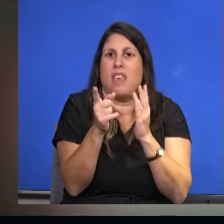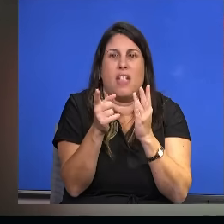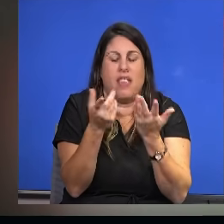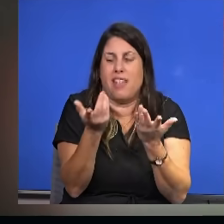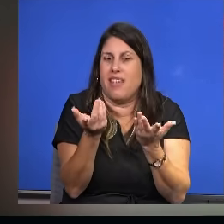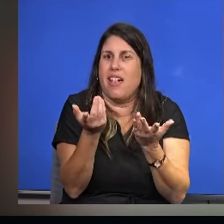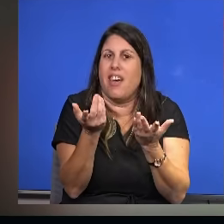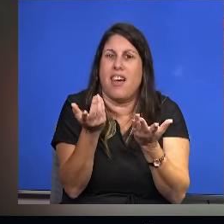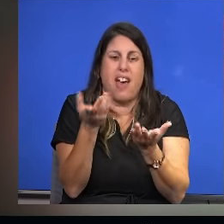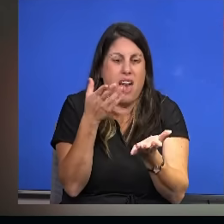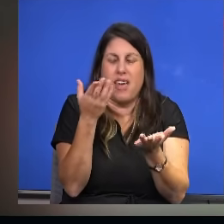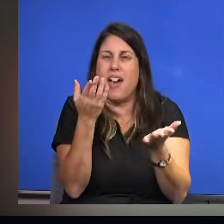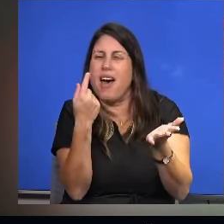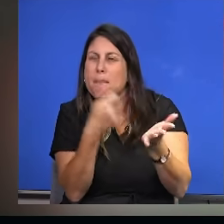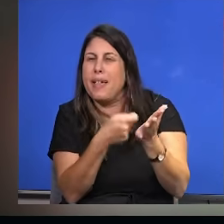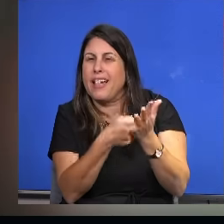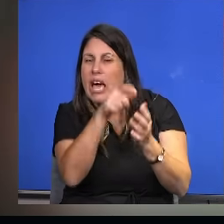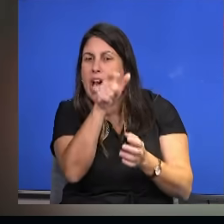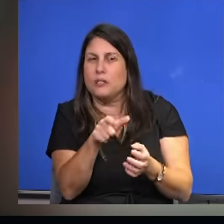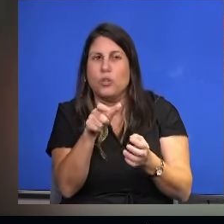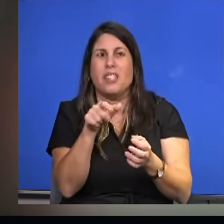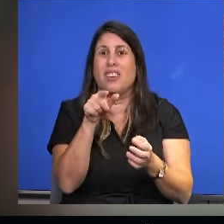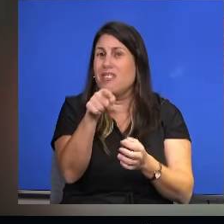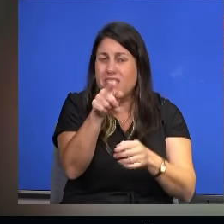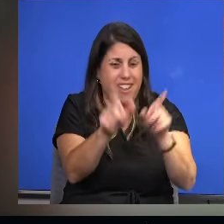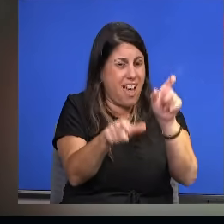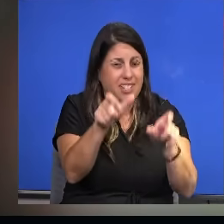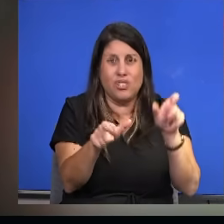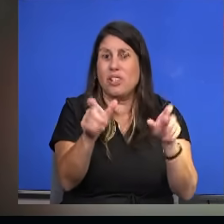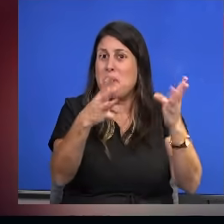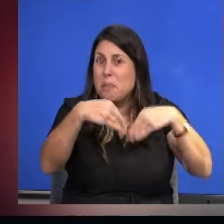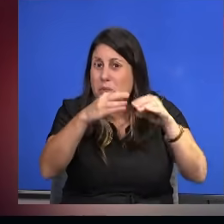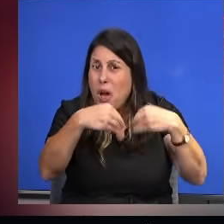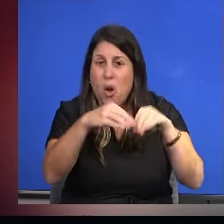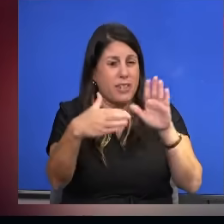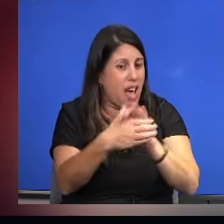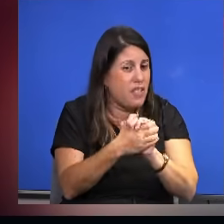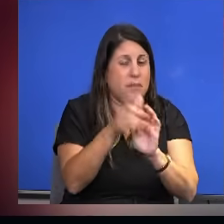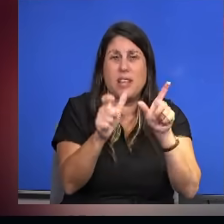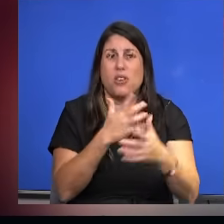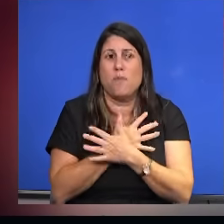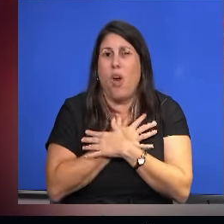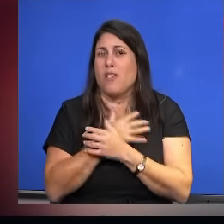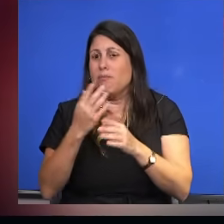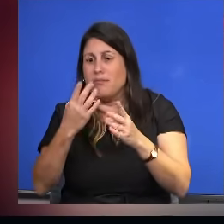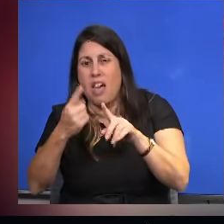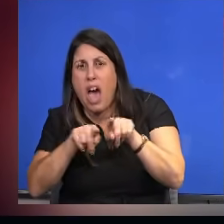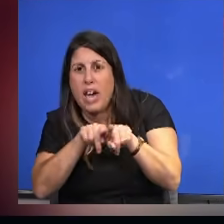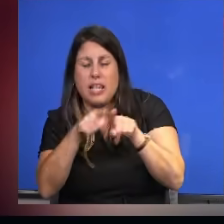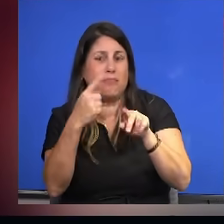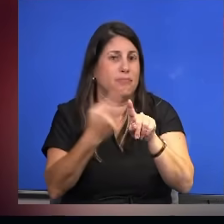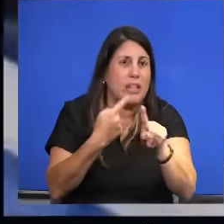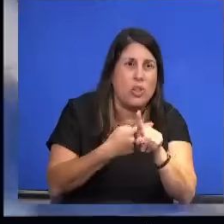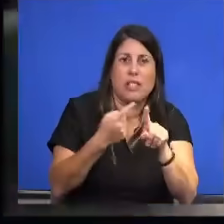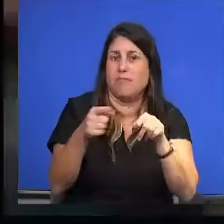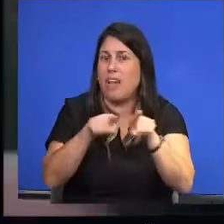And the human cost. And these are human beings. They're family members, they're friends, they're loved ones, cousins, brothers, sisters.